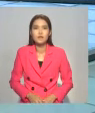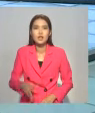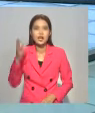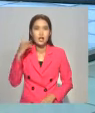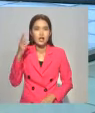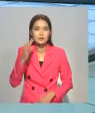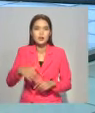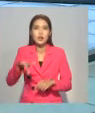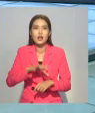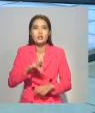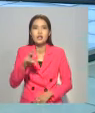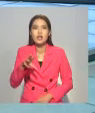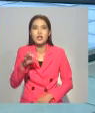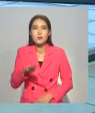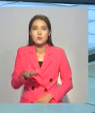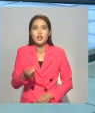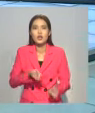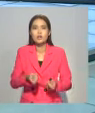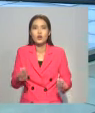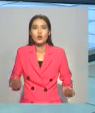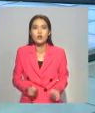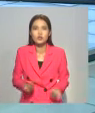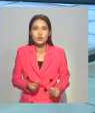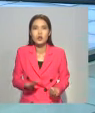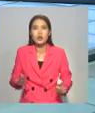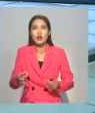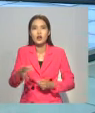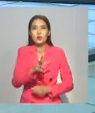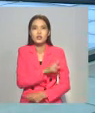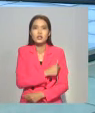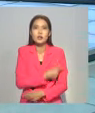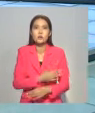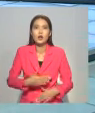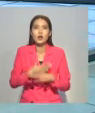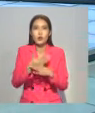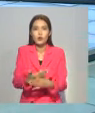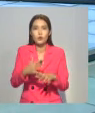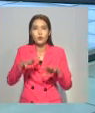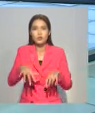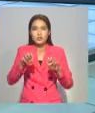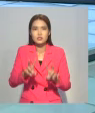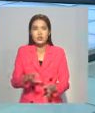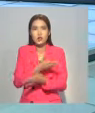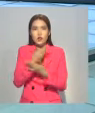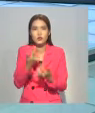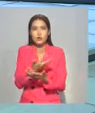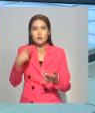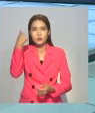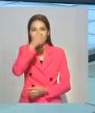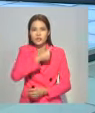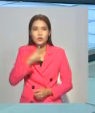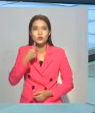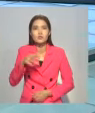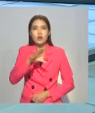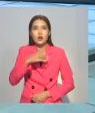Алматы қаласындағы Кемелі шағын ауданының тұрғындары олар тұратын аумақта медициналық көмек көрсететін мекеме жоқ екенін бірнеше жылдан бері көтеріп